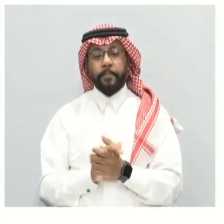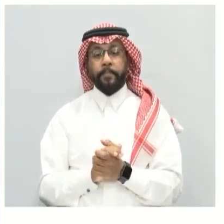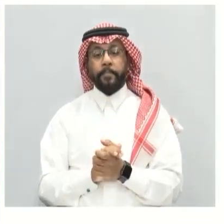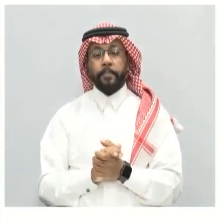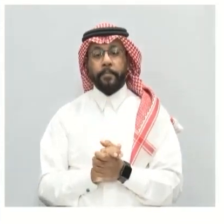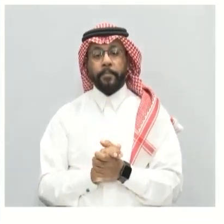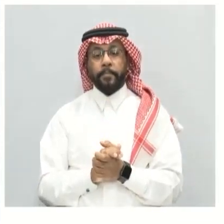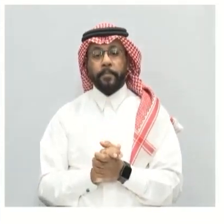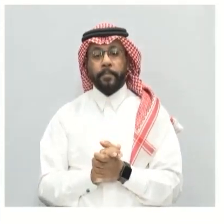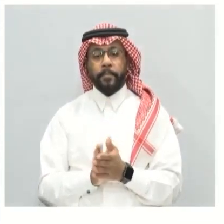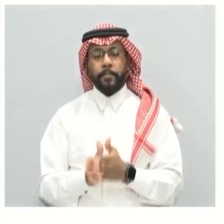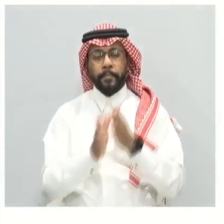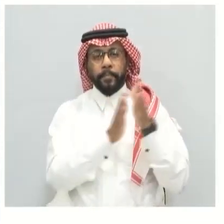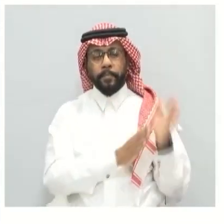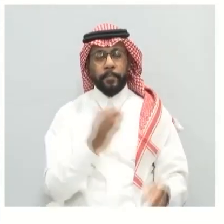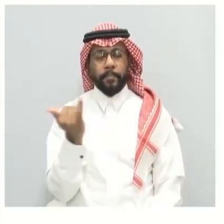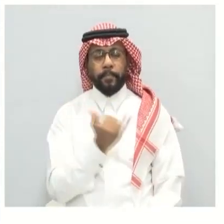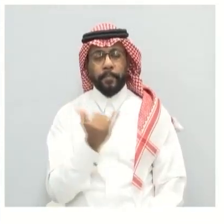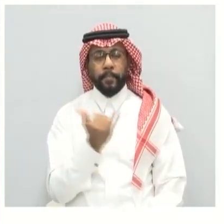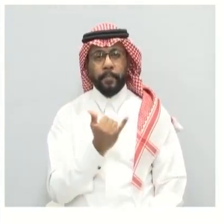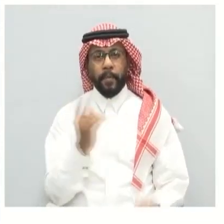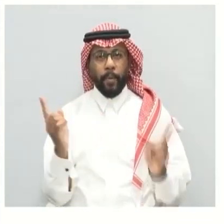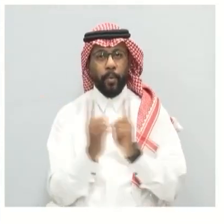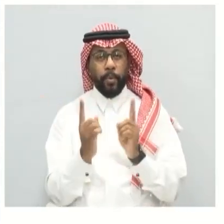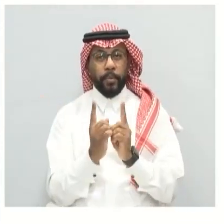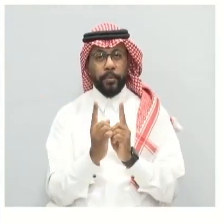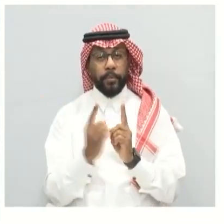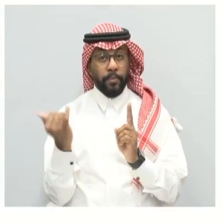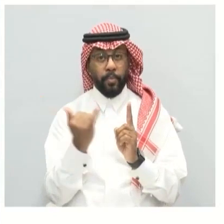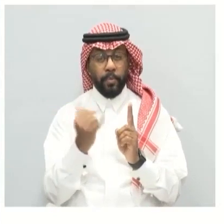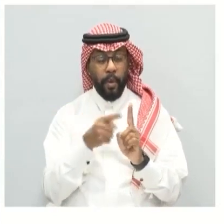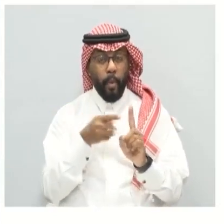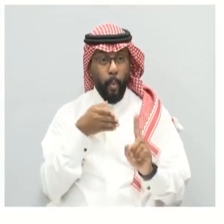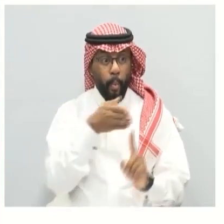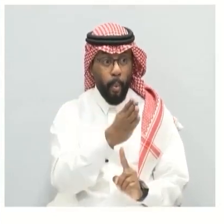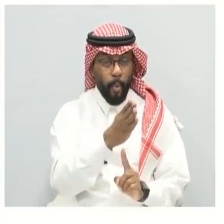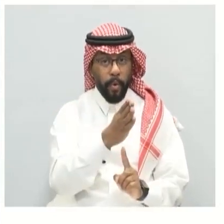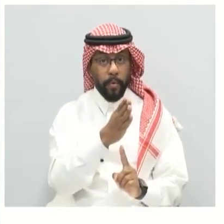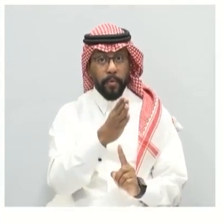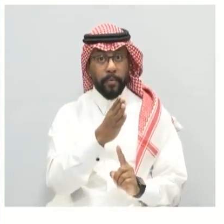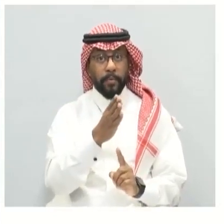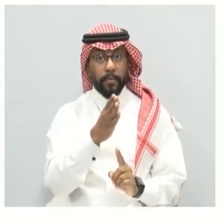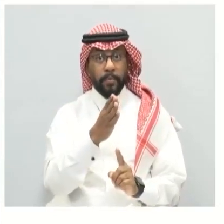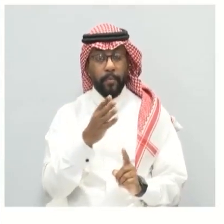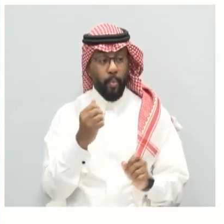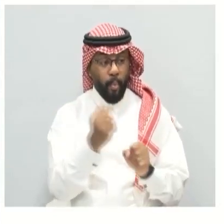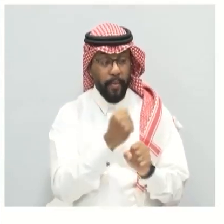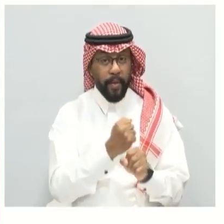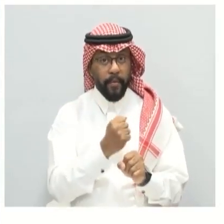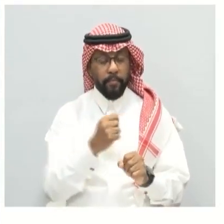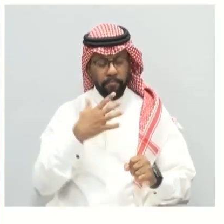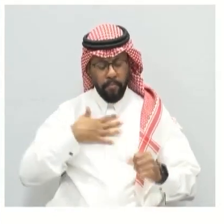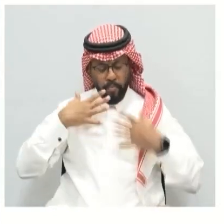التوظيف ثانيا اهميه المقابله الشخصيه للشخص المتقدم للوظيفه اولا اظهار